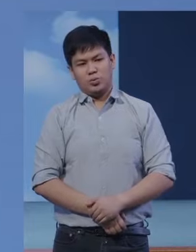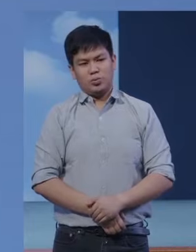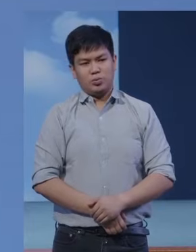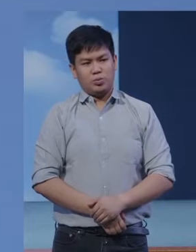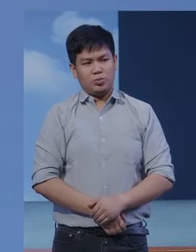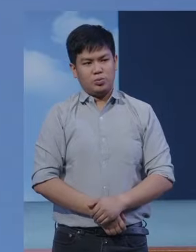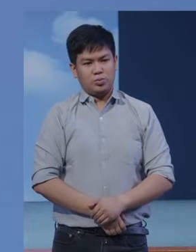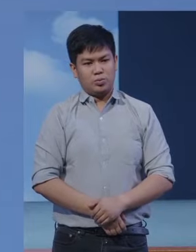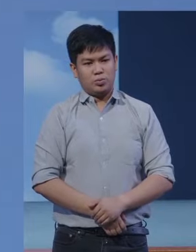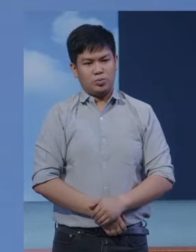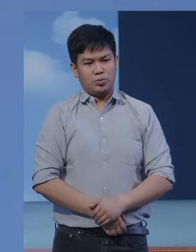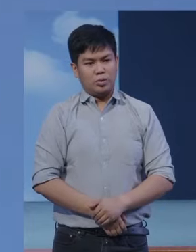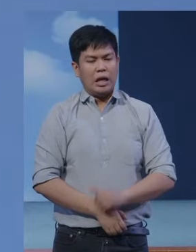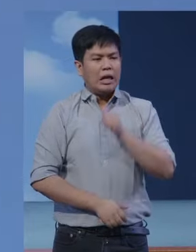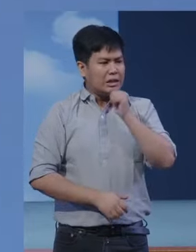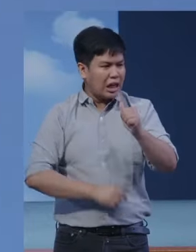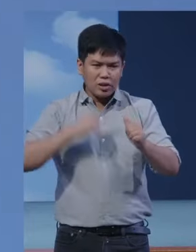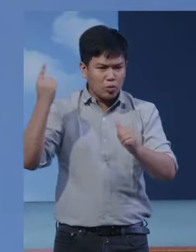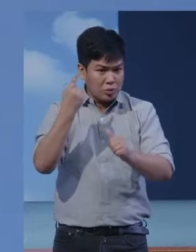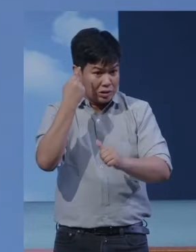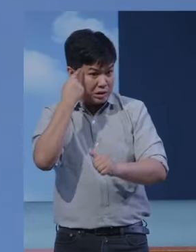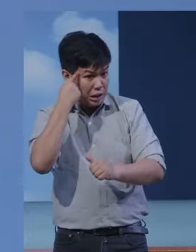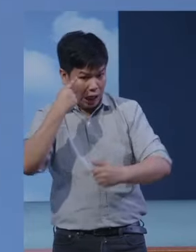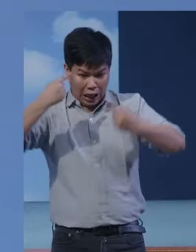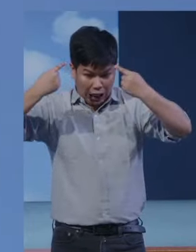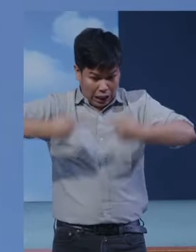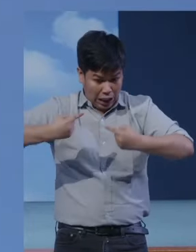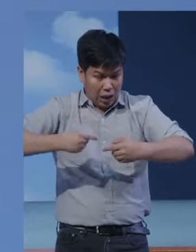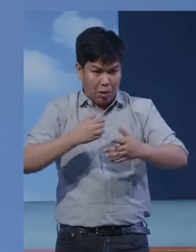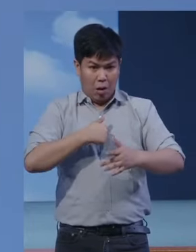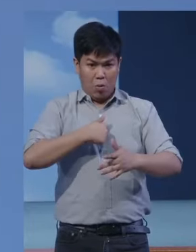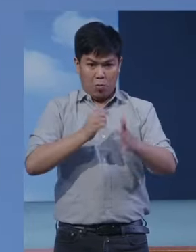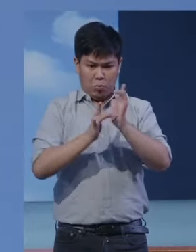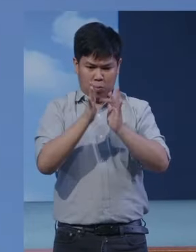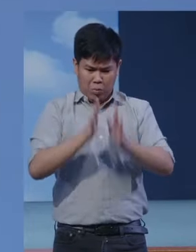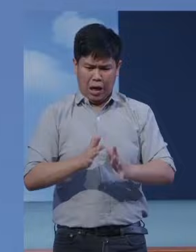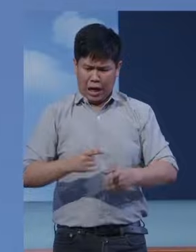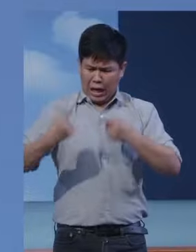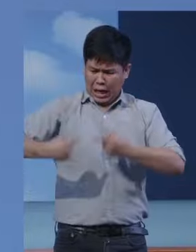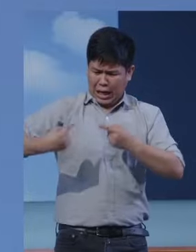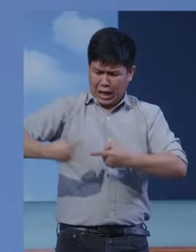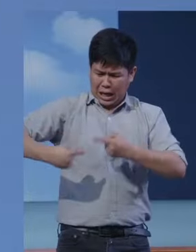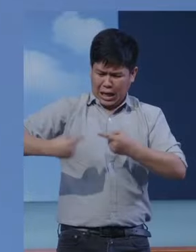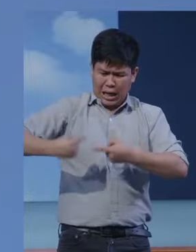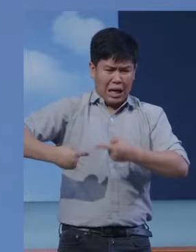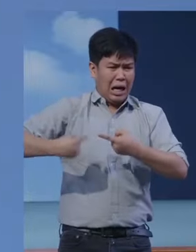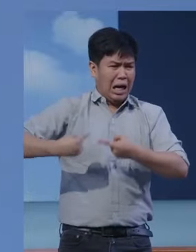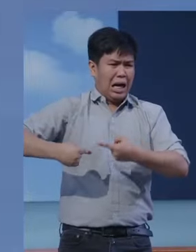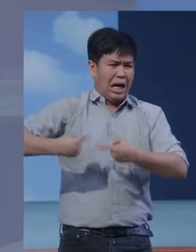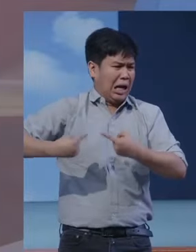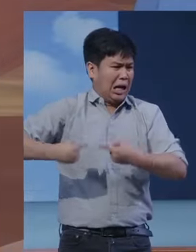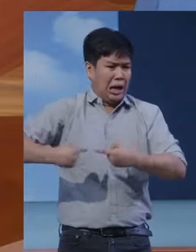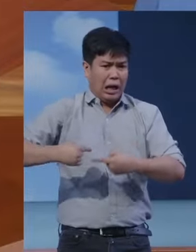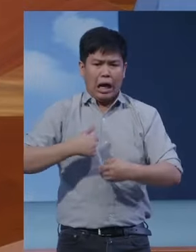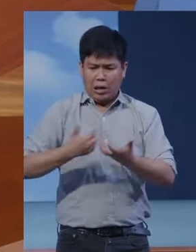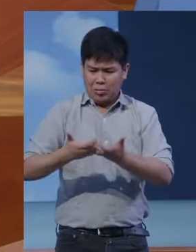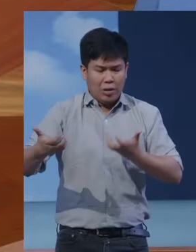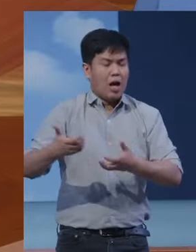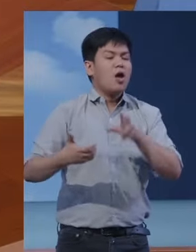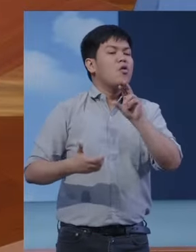asawa hindi ito dapat isipin ng mga mananampalataya maliban lang sa pambihirang pambihirang